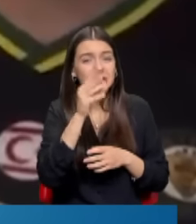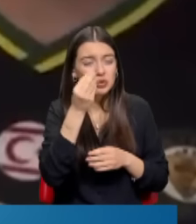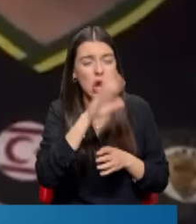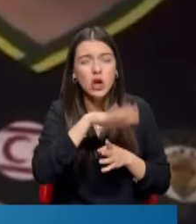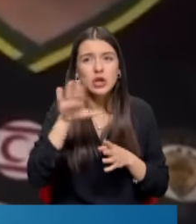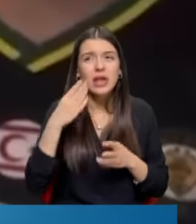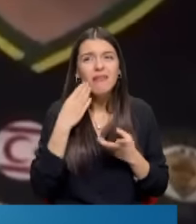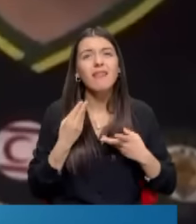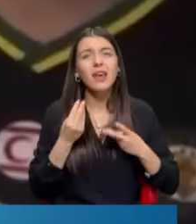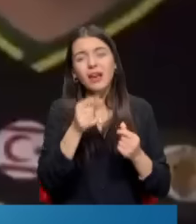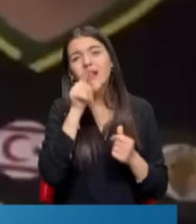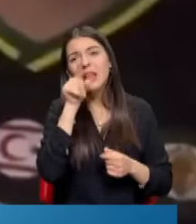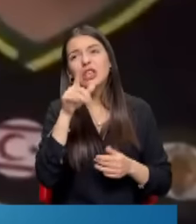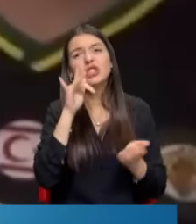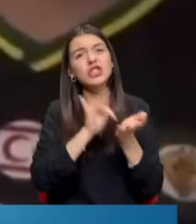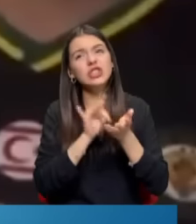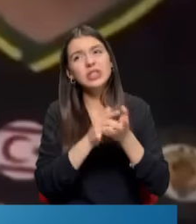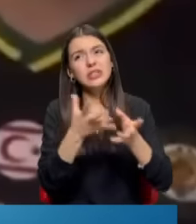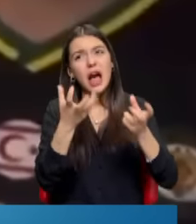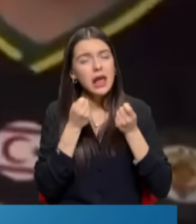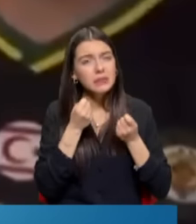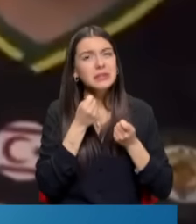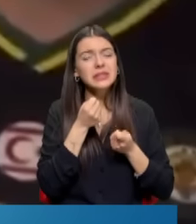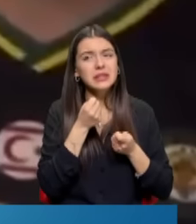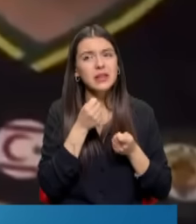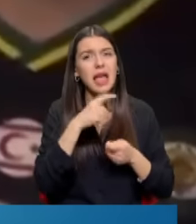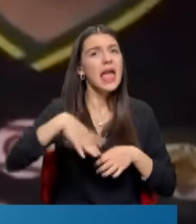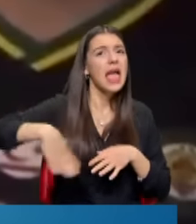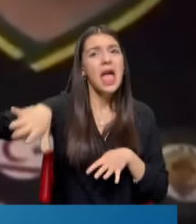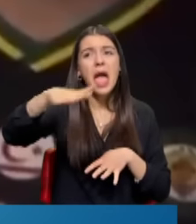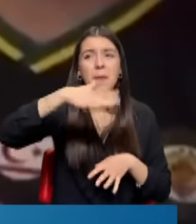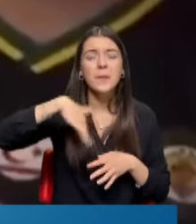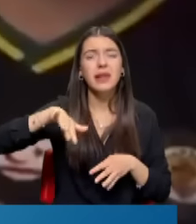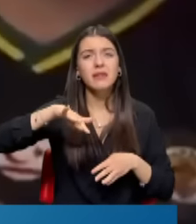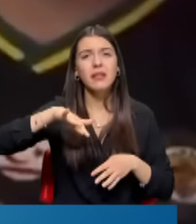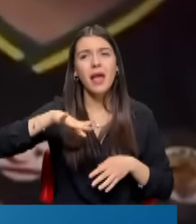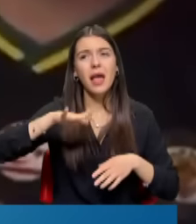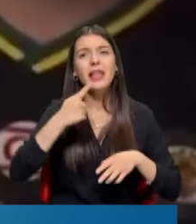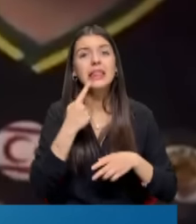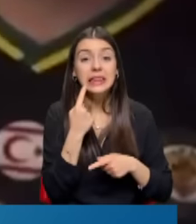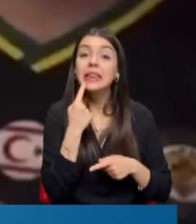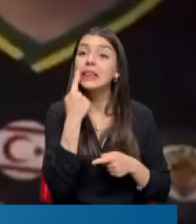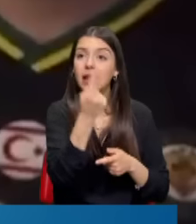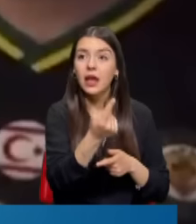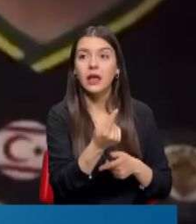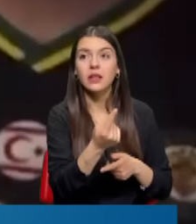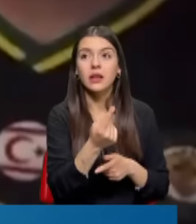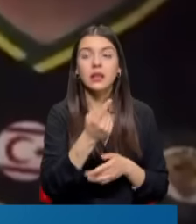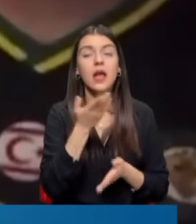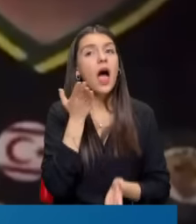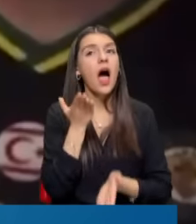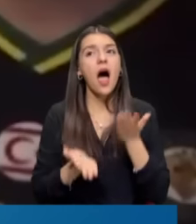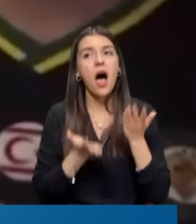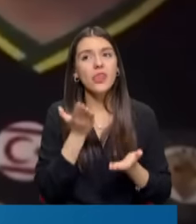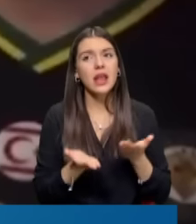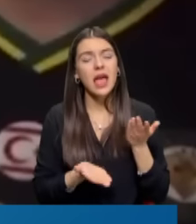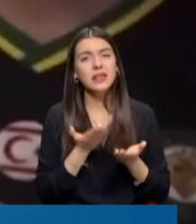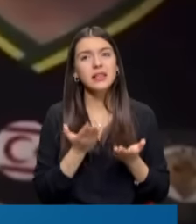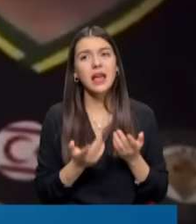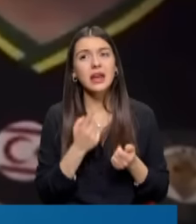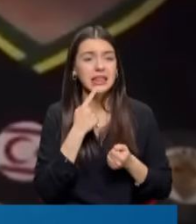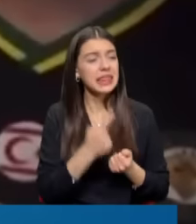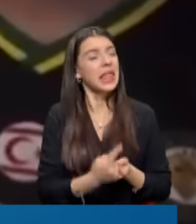edenlerin cezasını çekmesi gerektiğini hep birlikte dile getirerek adalet,